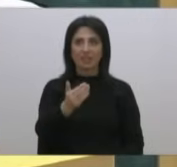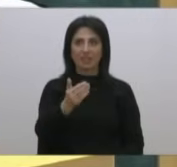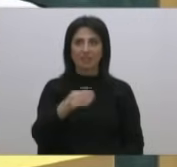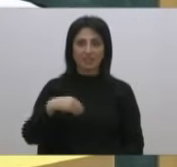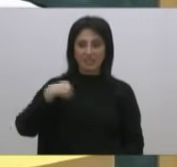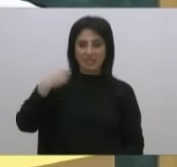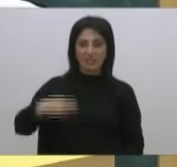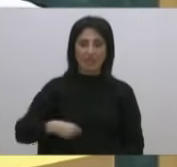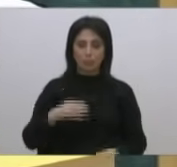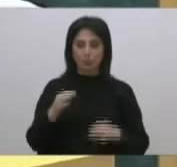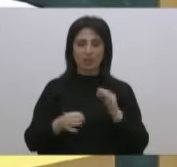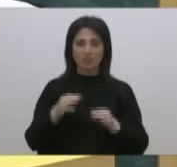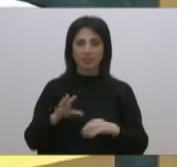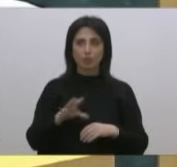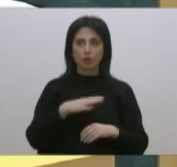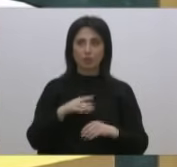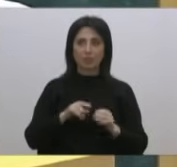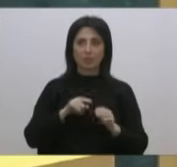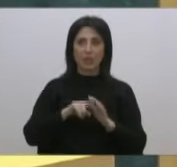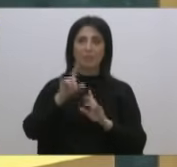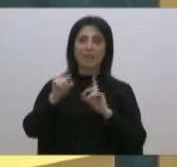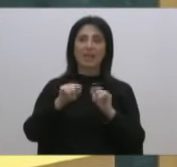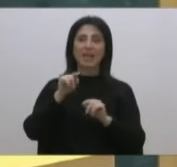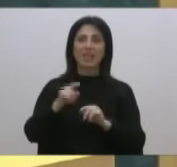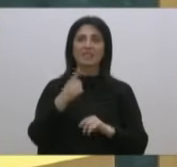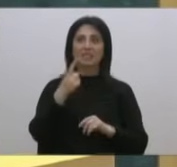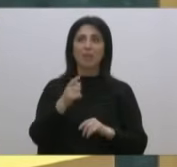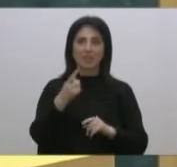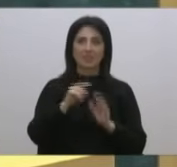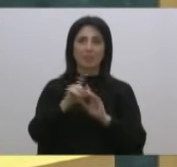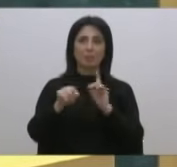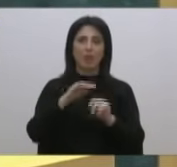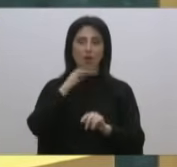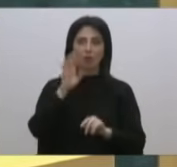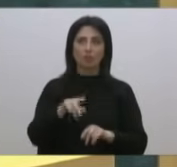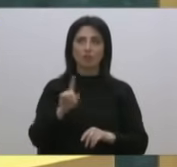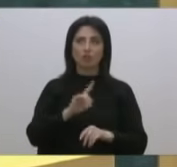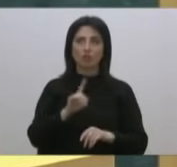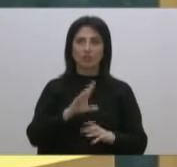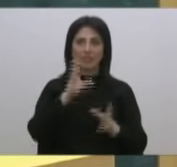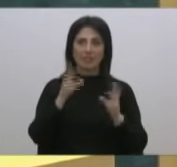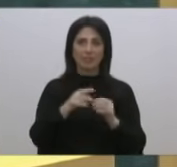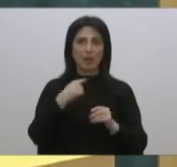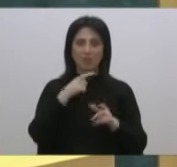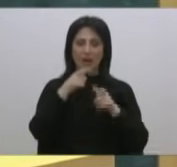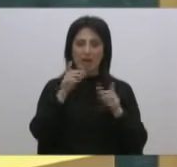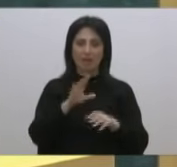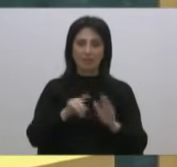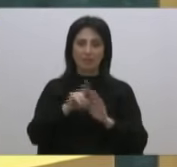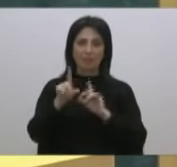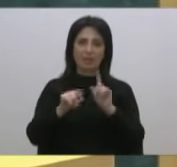რო სტრასბურგის სასამართლოში ჰქონდათ მიგრაცია, მარტო ეგ მიგრაცია გეყოფათ, რომ საერთოდ ხმა არ